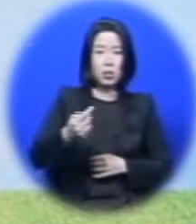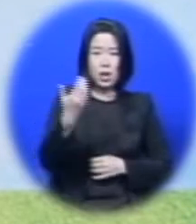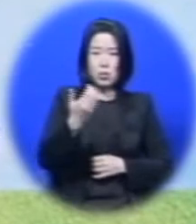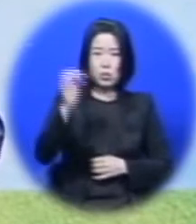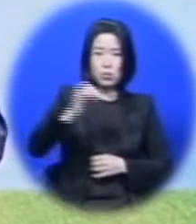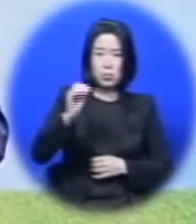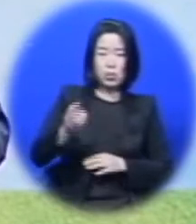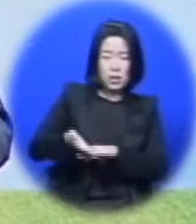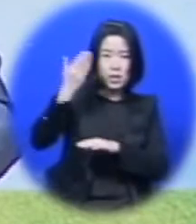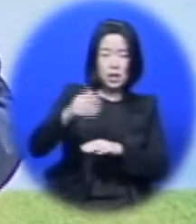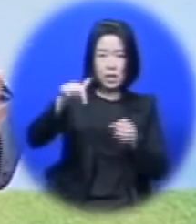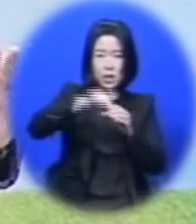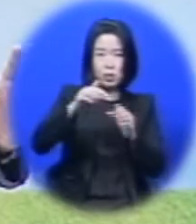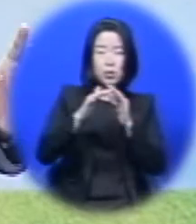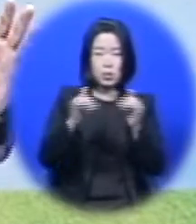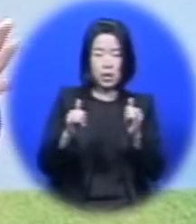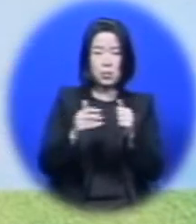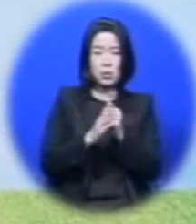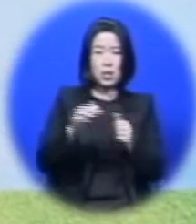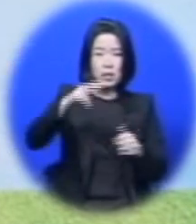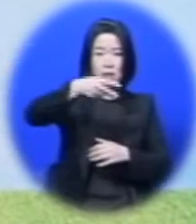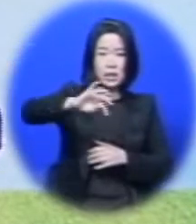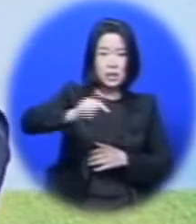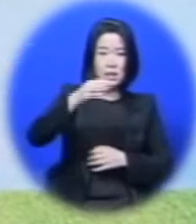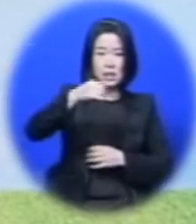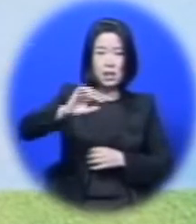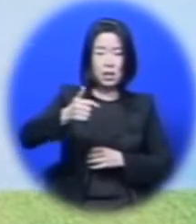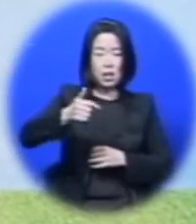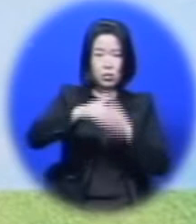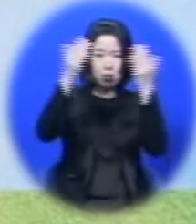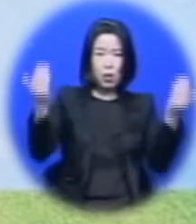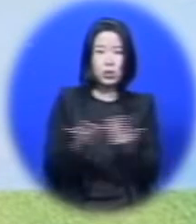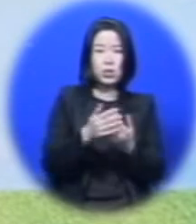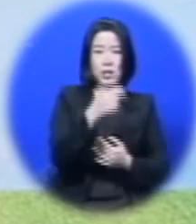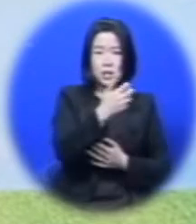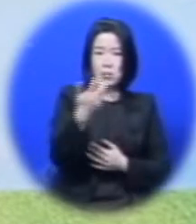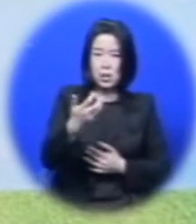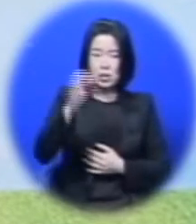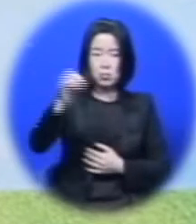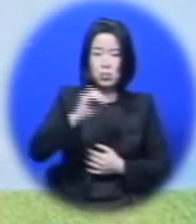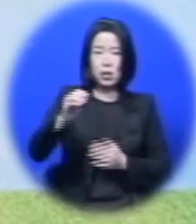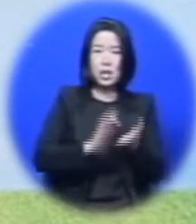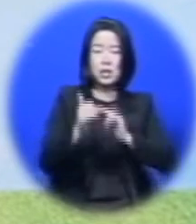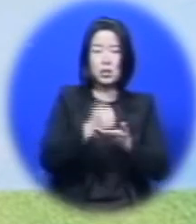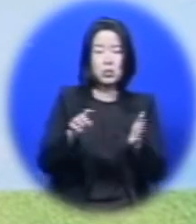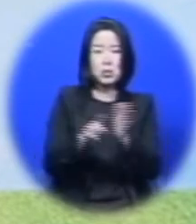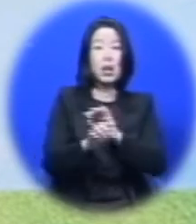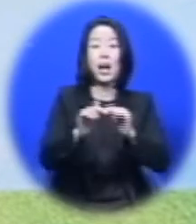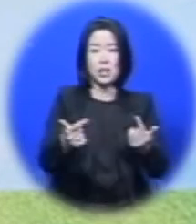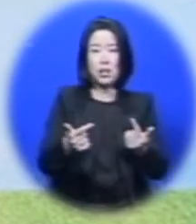이상이 기독교인이고 그 신앙군 일대 전체가 7, 80%가 예수 믿는다 이런 건 아니라는 걸